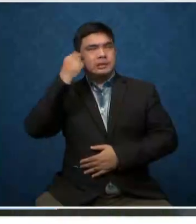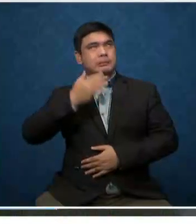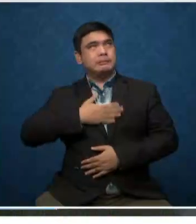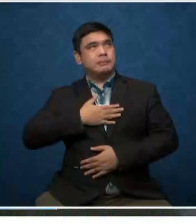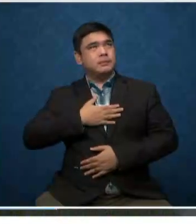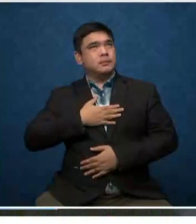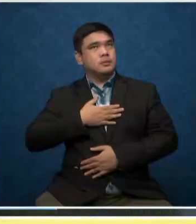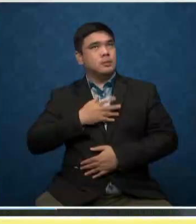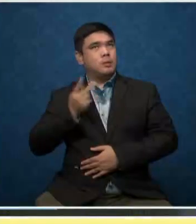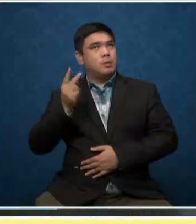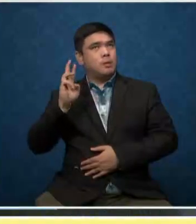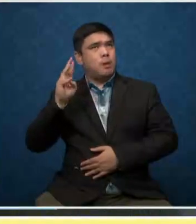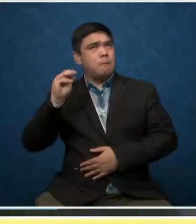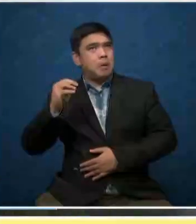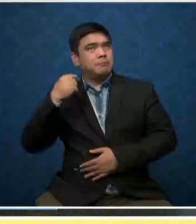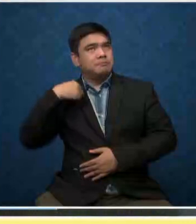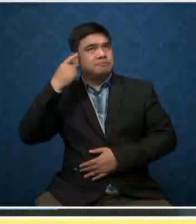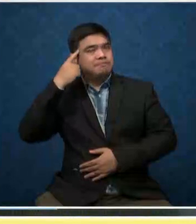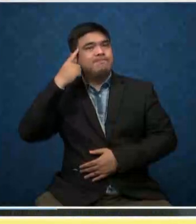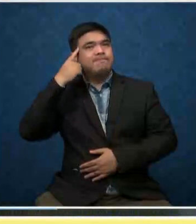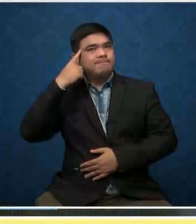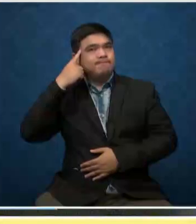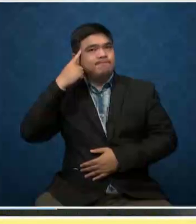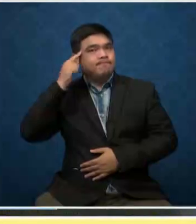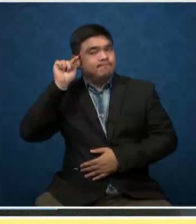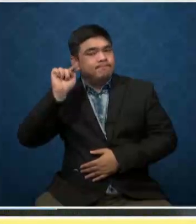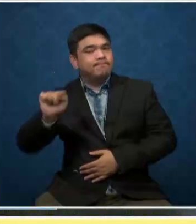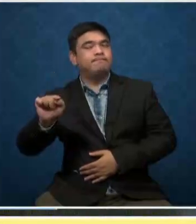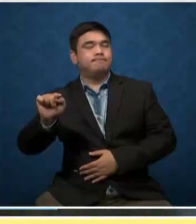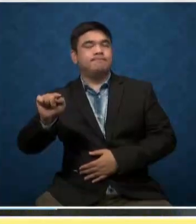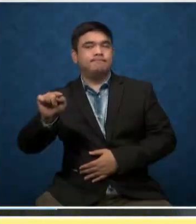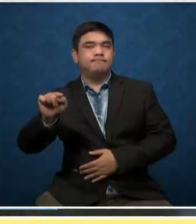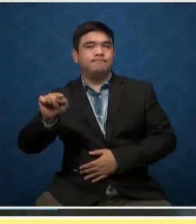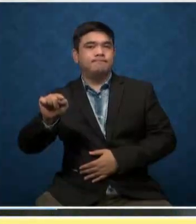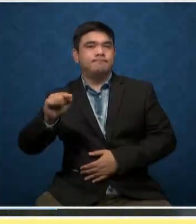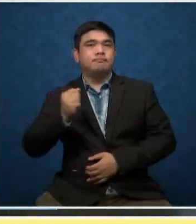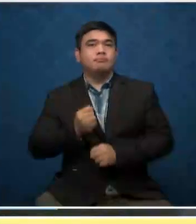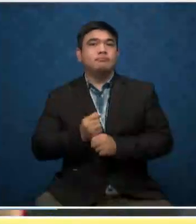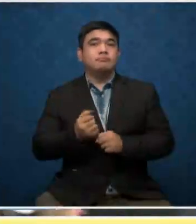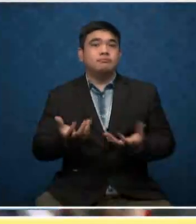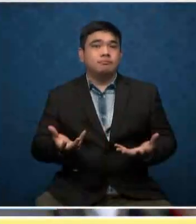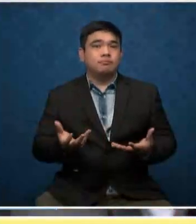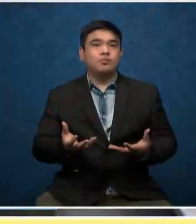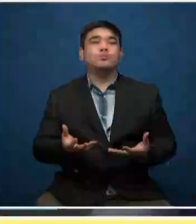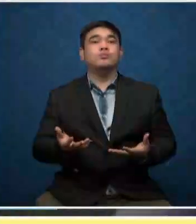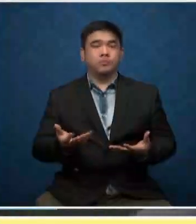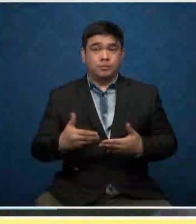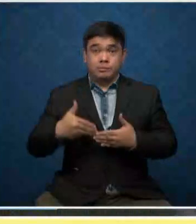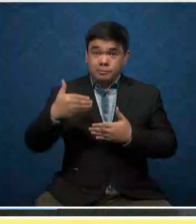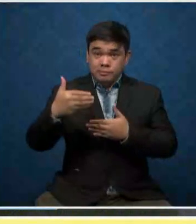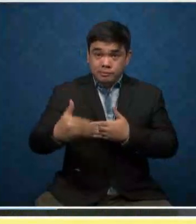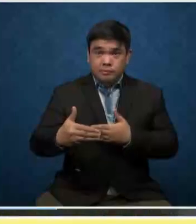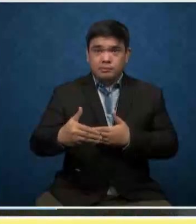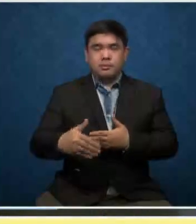ทางครมนี้ก็น่าจะคำนึงถึงประเด็นนี้ก็จะทำให้การที่จะ